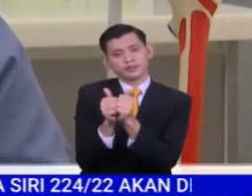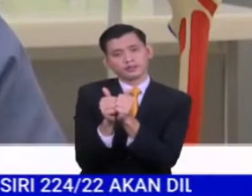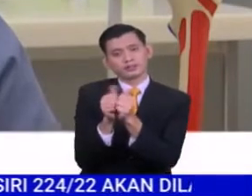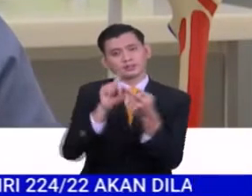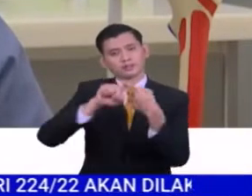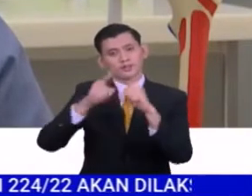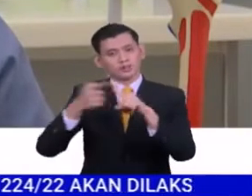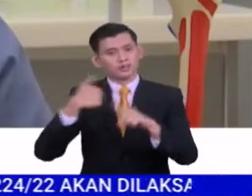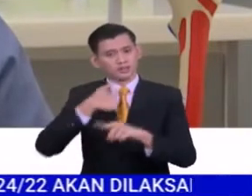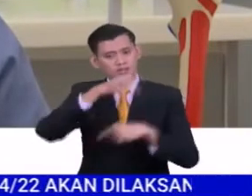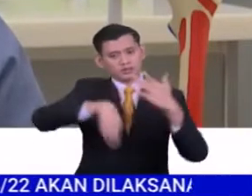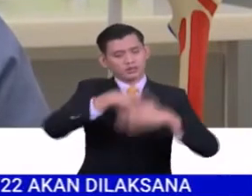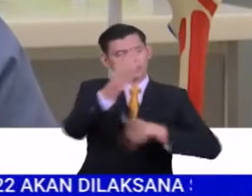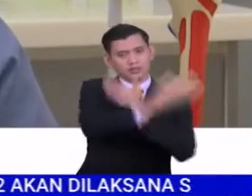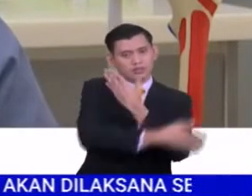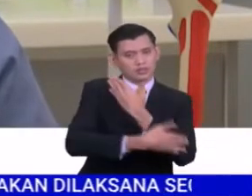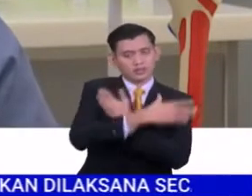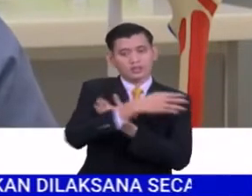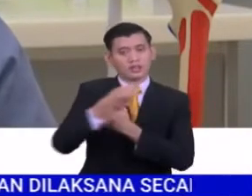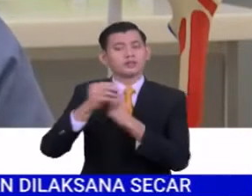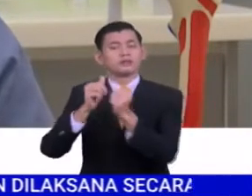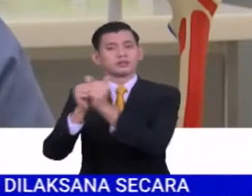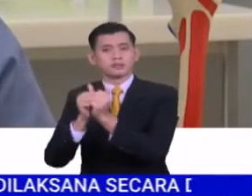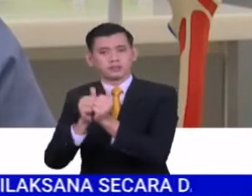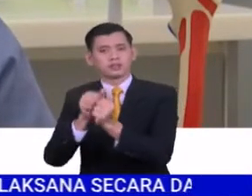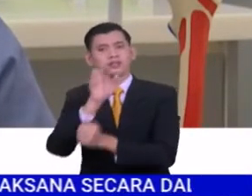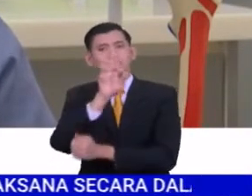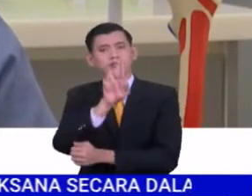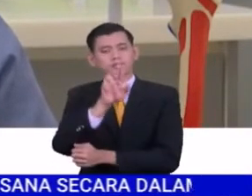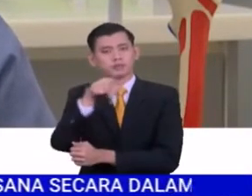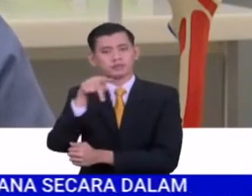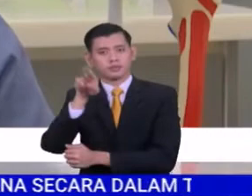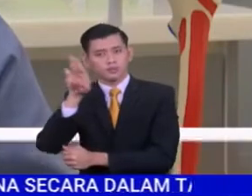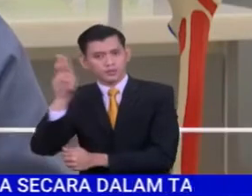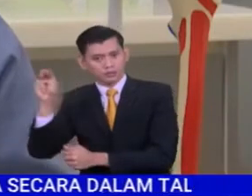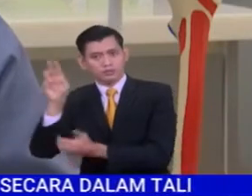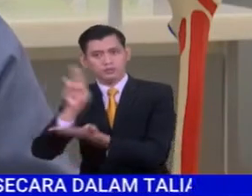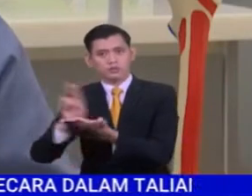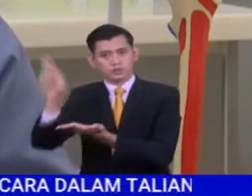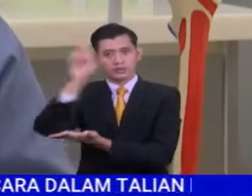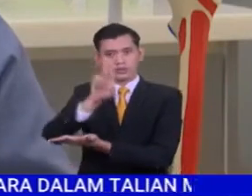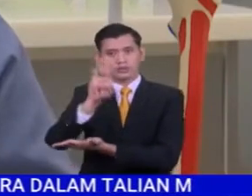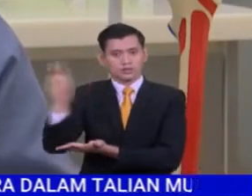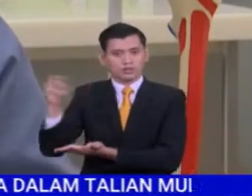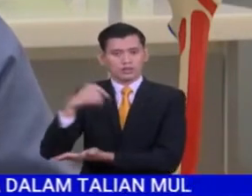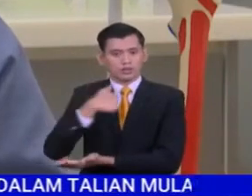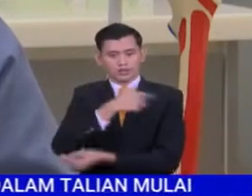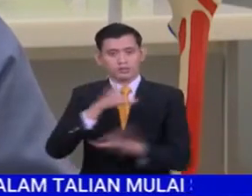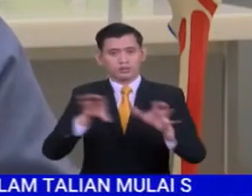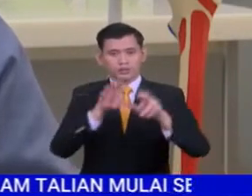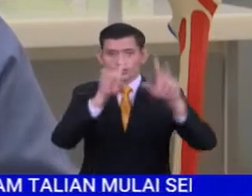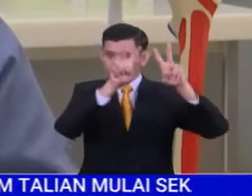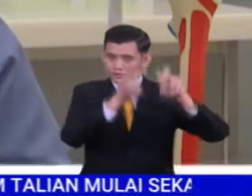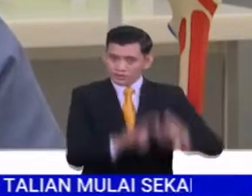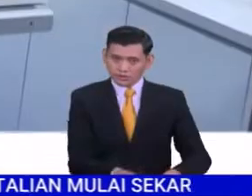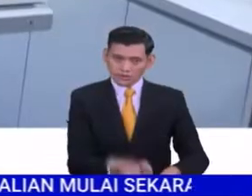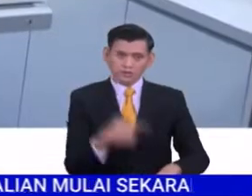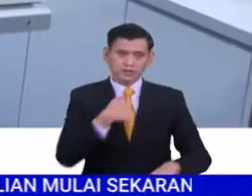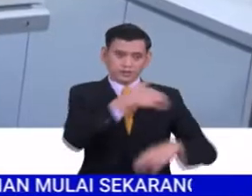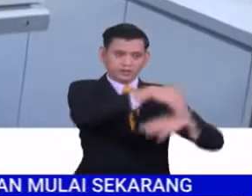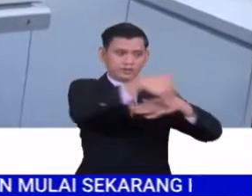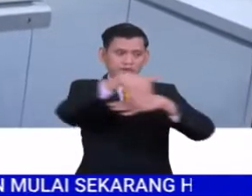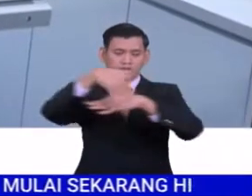kawan-kawan kita di PPUM, Universiti Malaya, Pusat Perubatan Universiti Malaya, memang kita buat literature review antara semua